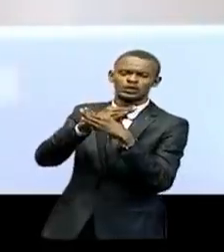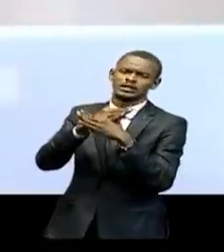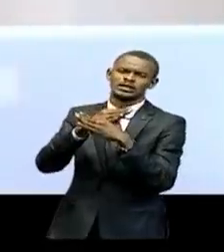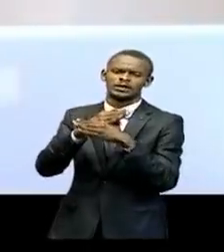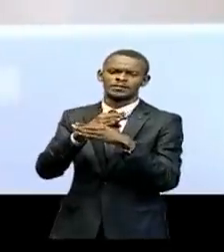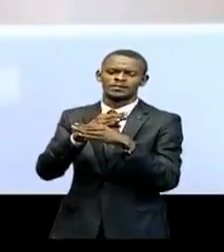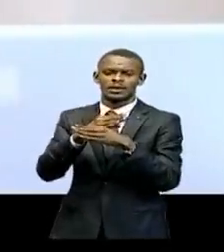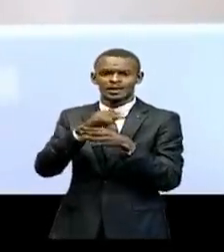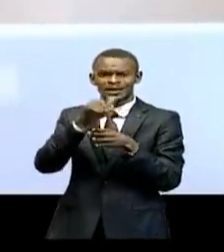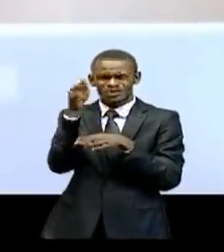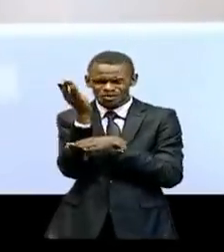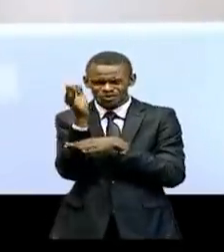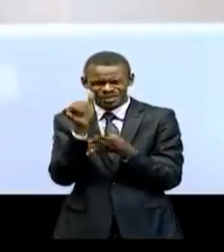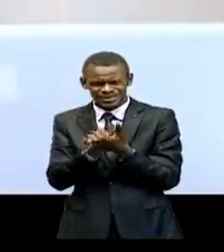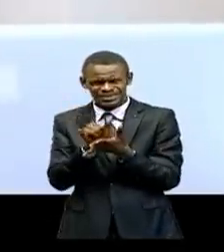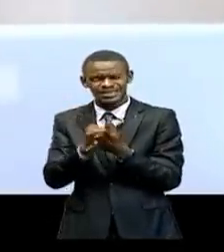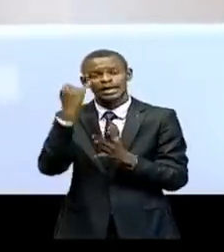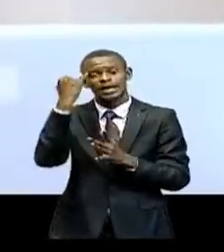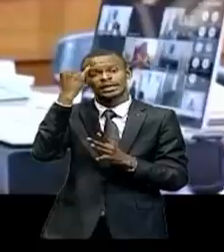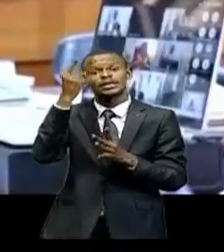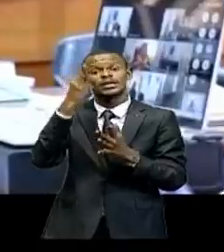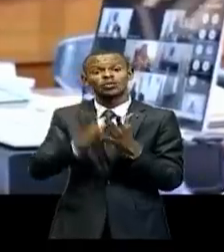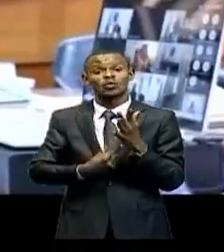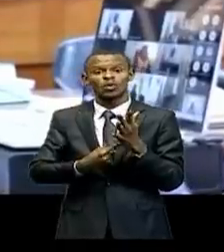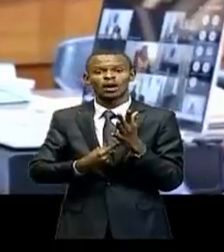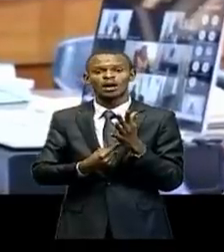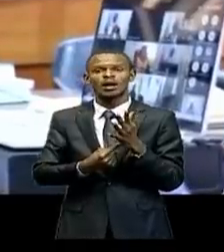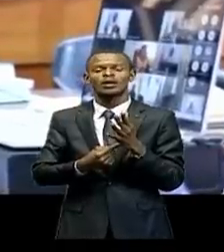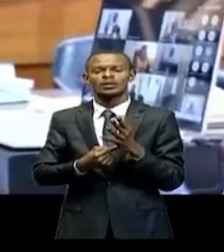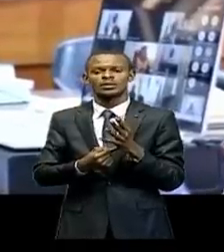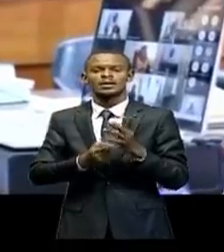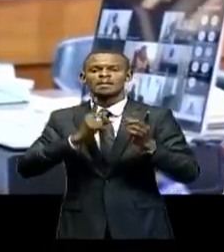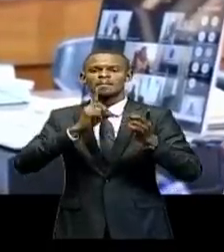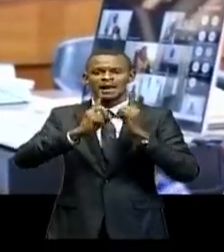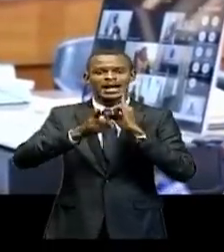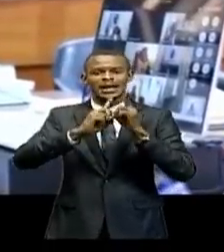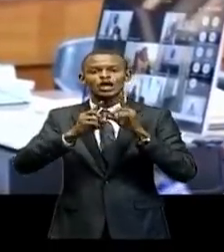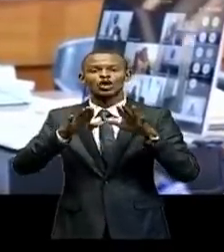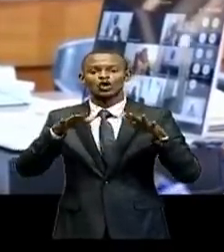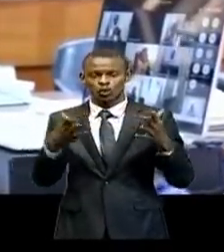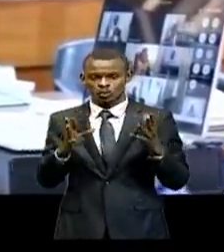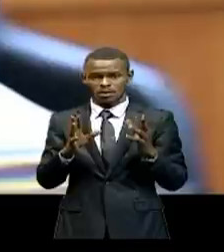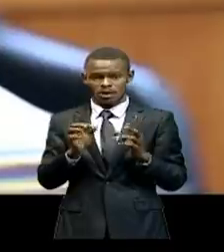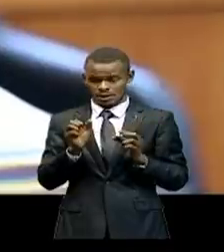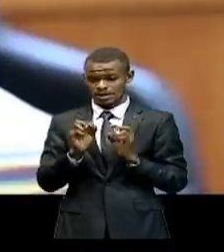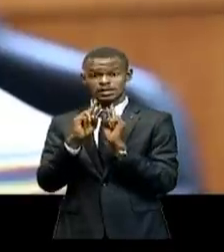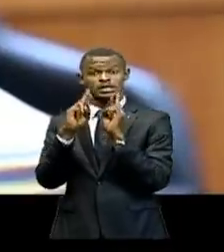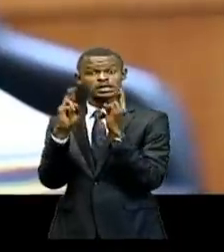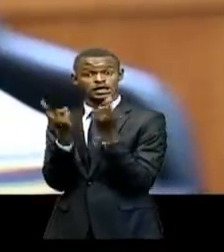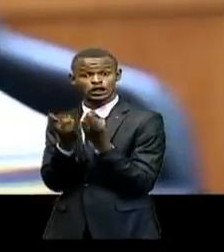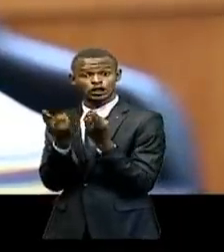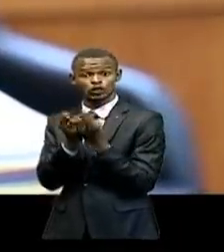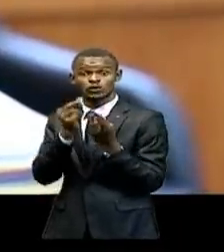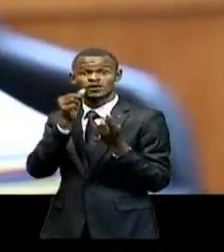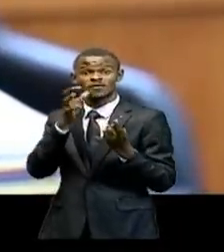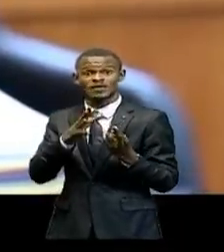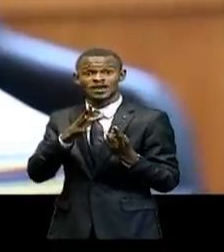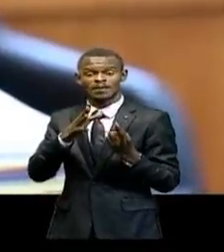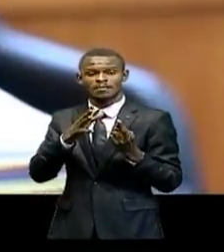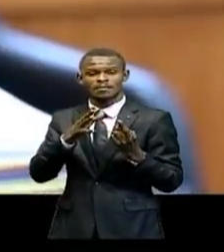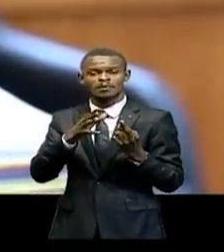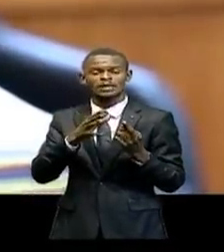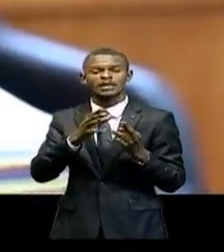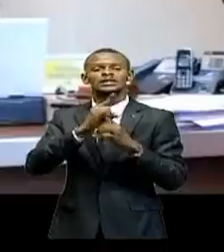une réflexion des fonds sur les modalités de la mise en place du réseau des femmes médiatrices en Afrique centrale et le choix